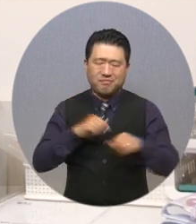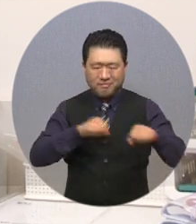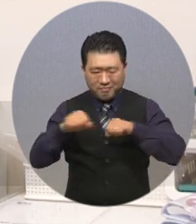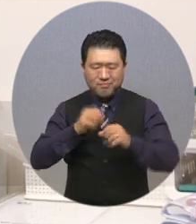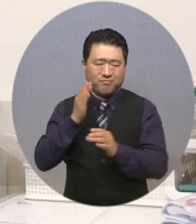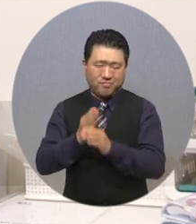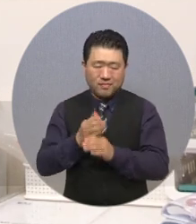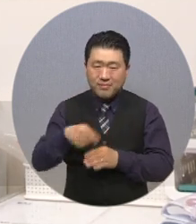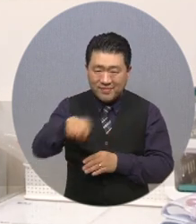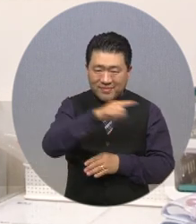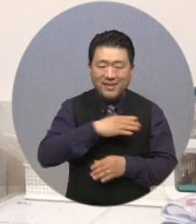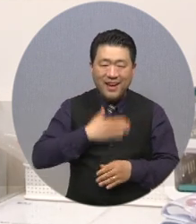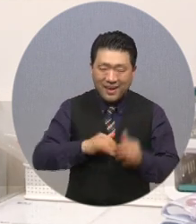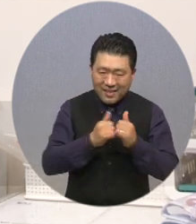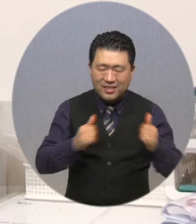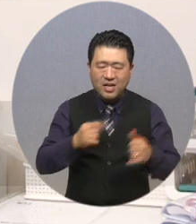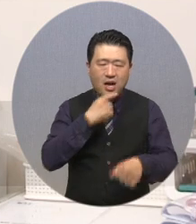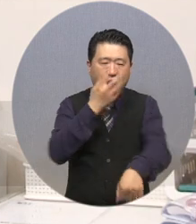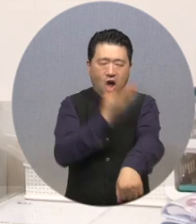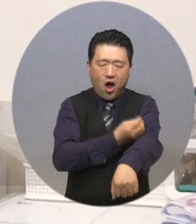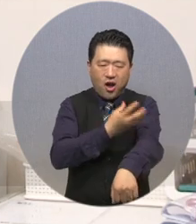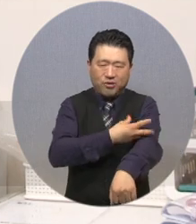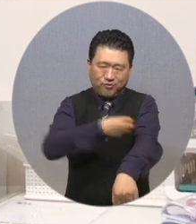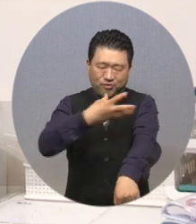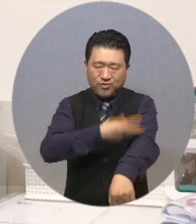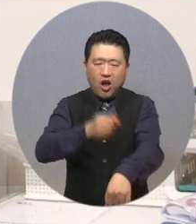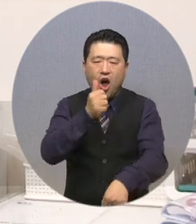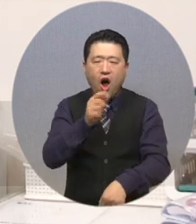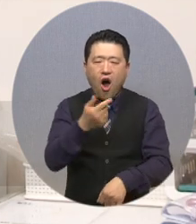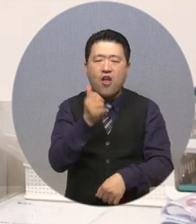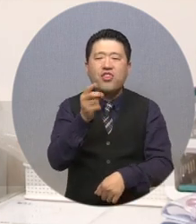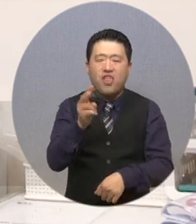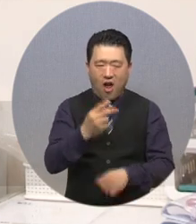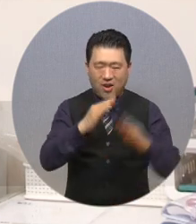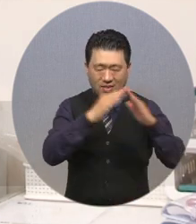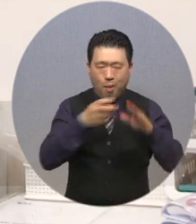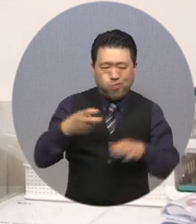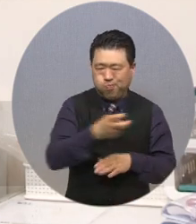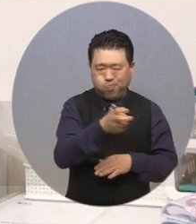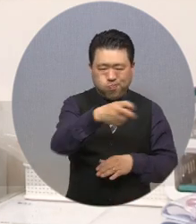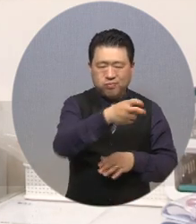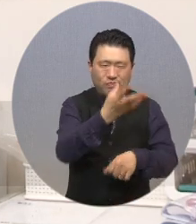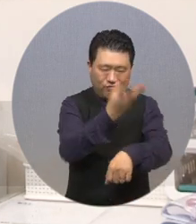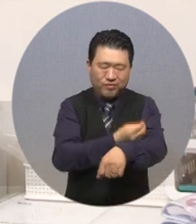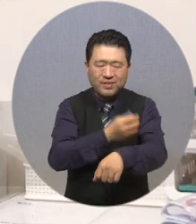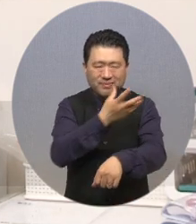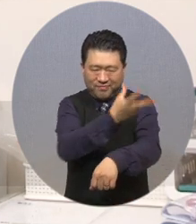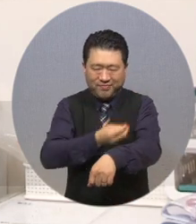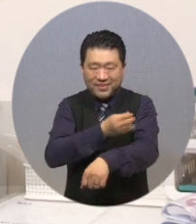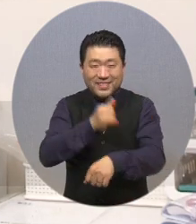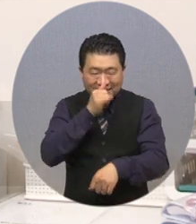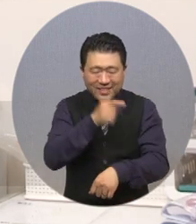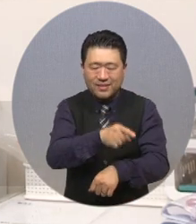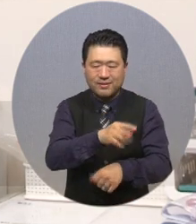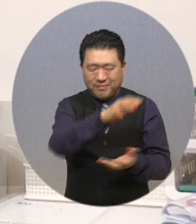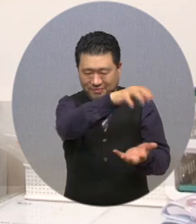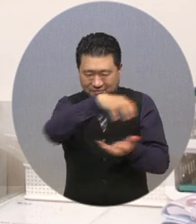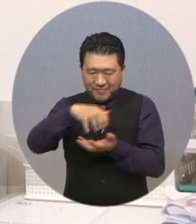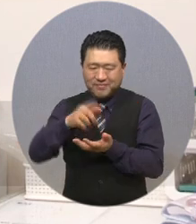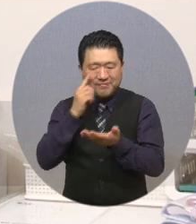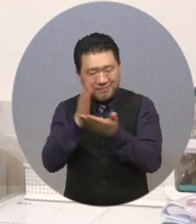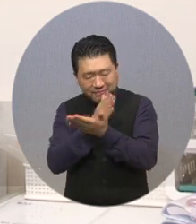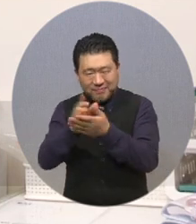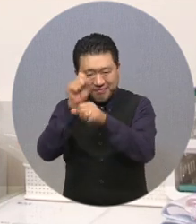여러분들이 아시는 이제 헌혈의 집, 헌혈버스를 운영을 하면서 체혈을 하고 있고, 그 체혈된 혈액을